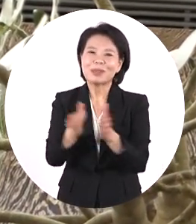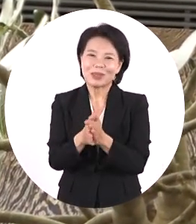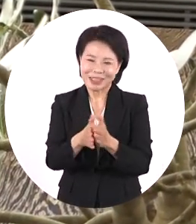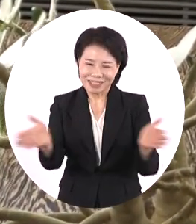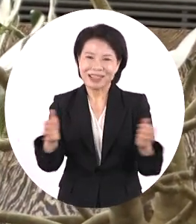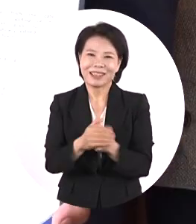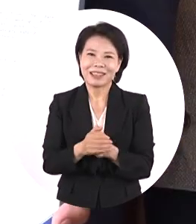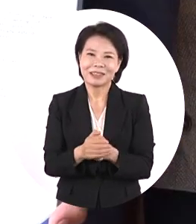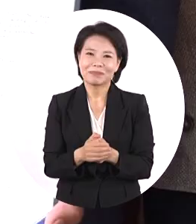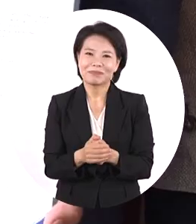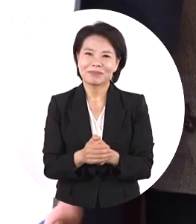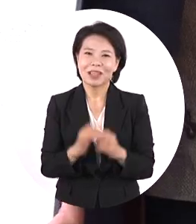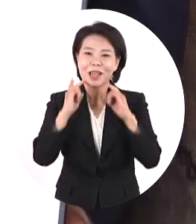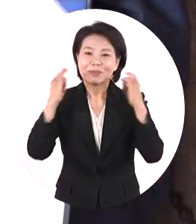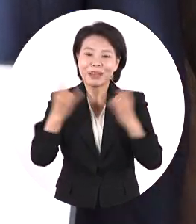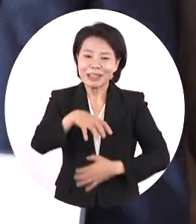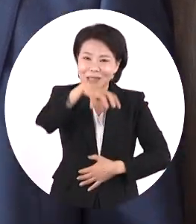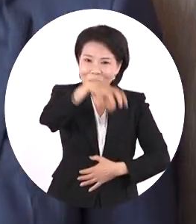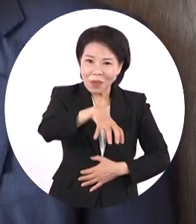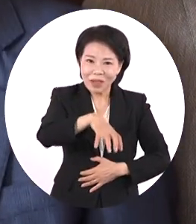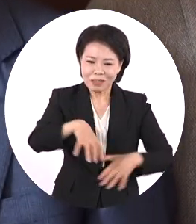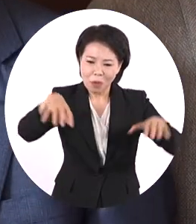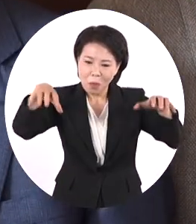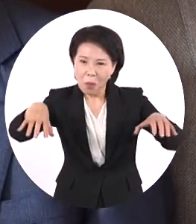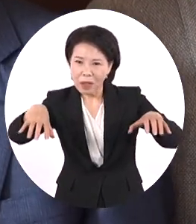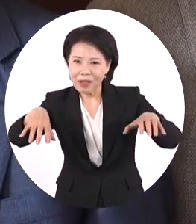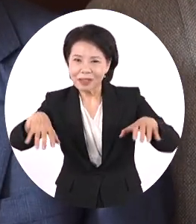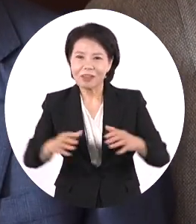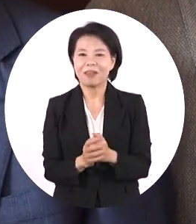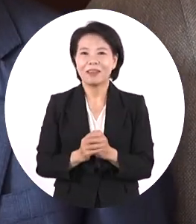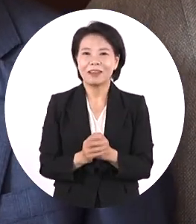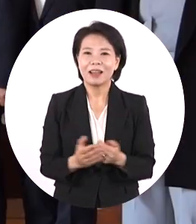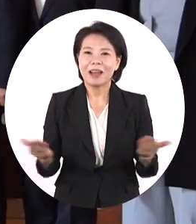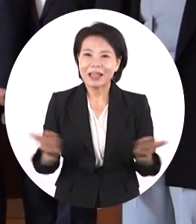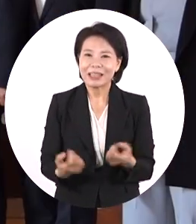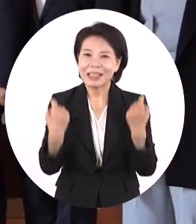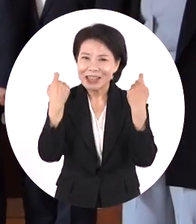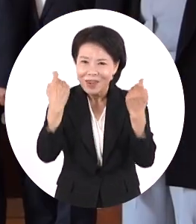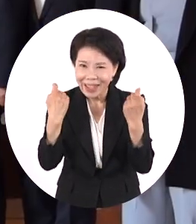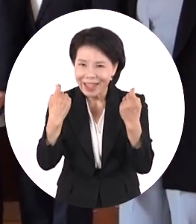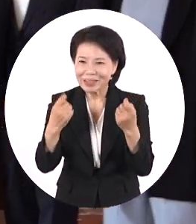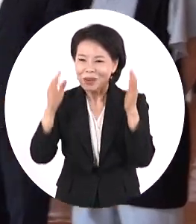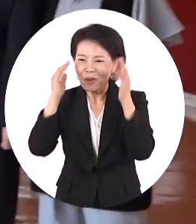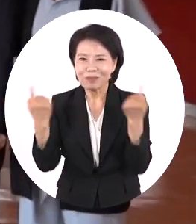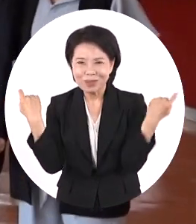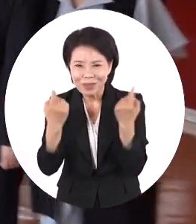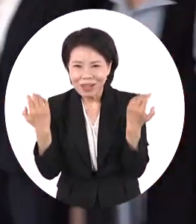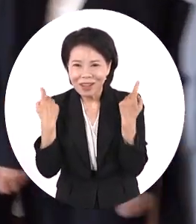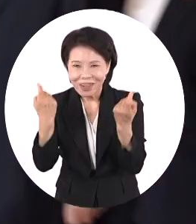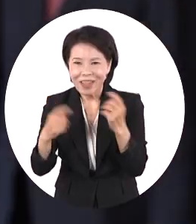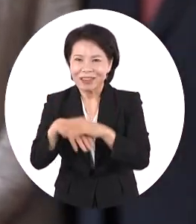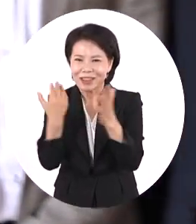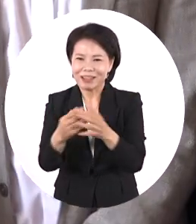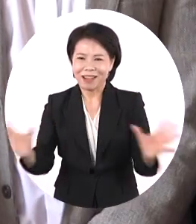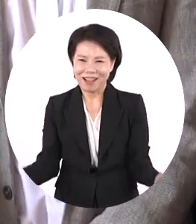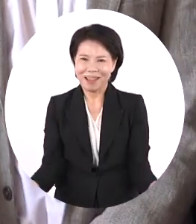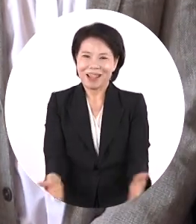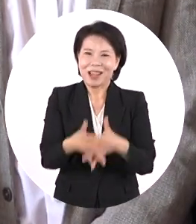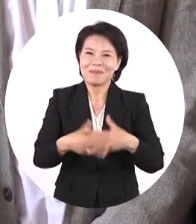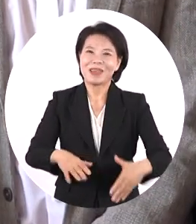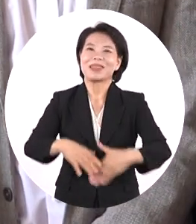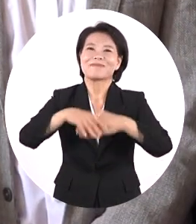파리 유네스코 본부에서 양 기관은 워케이션과 런케이션 활성화를 위한 업무 협약을